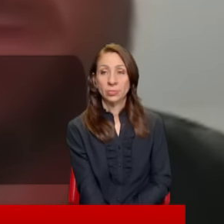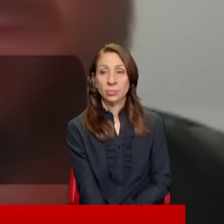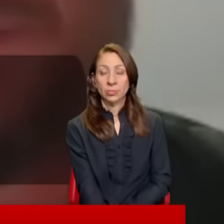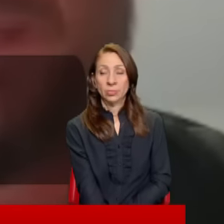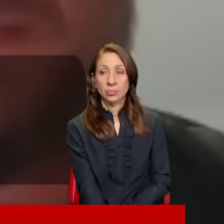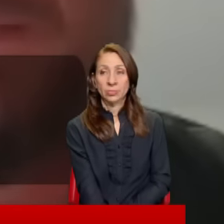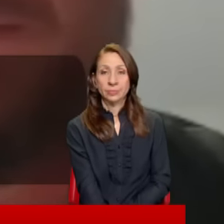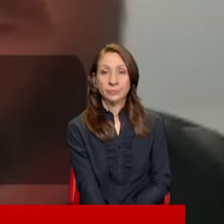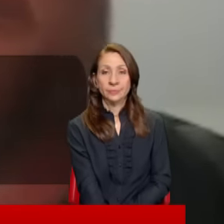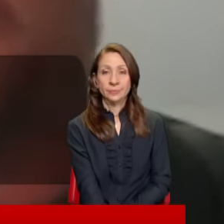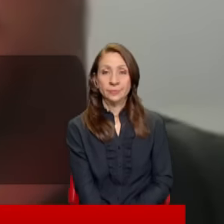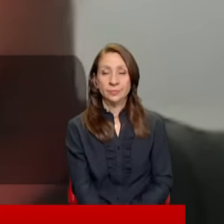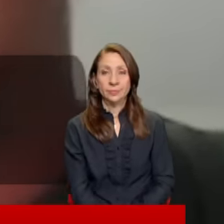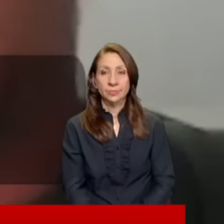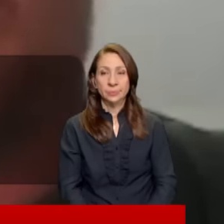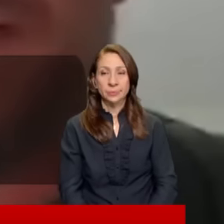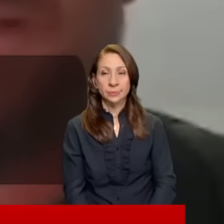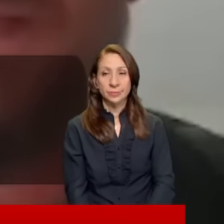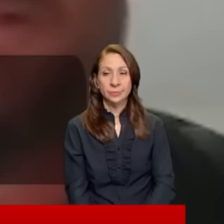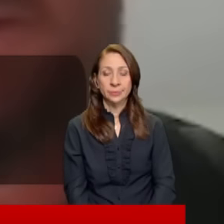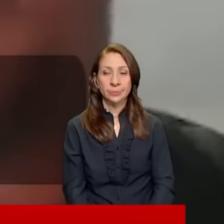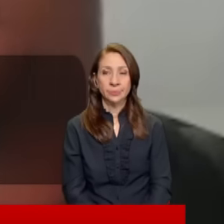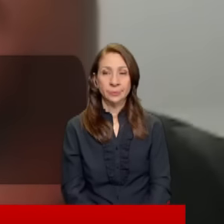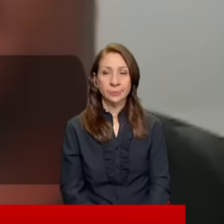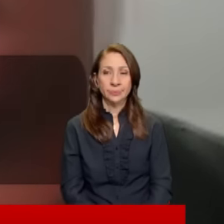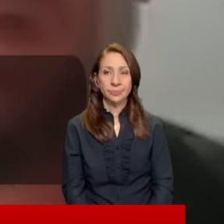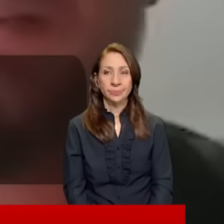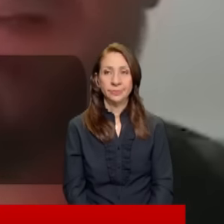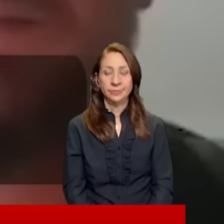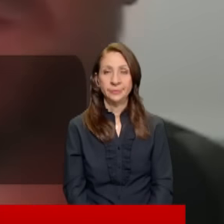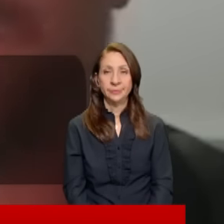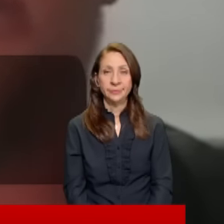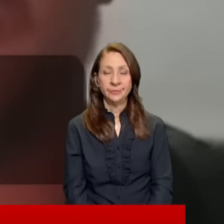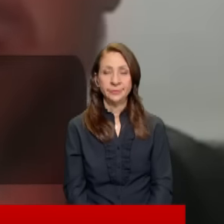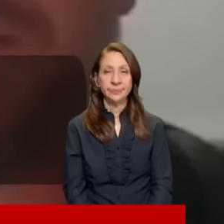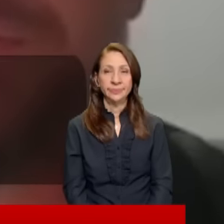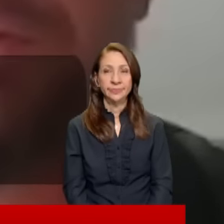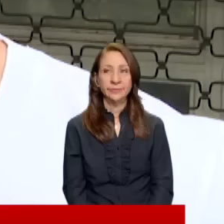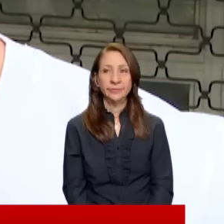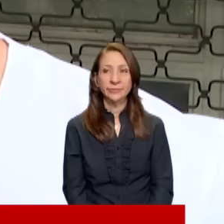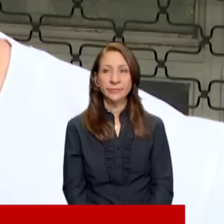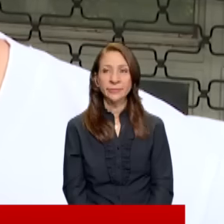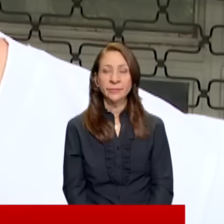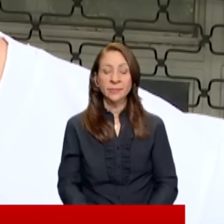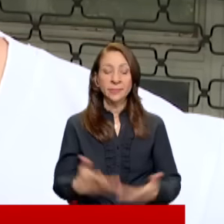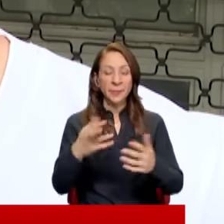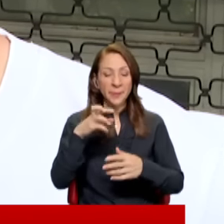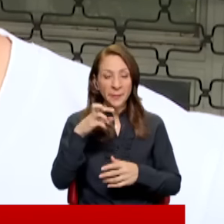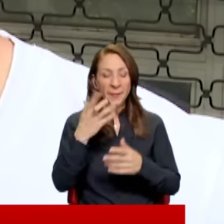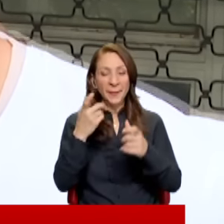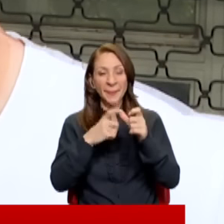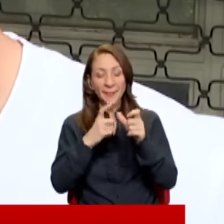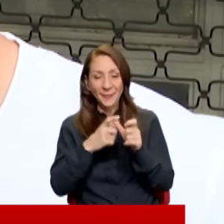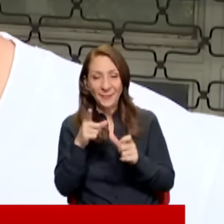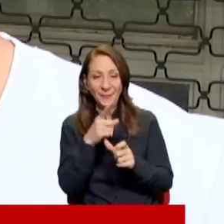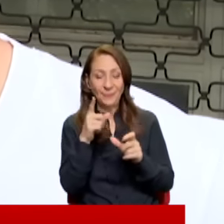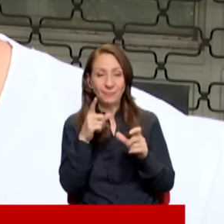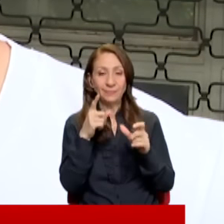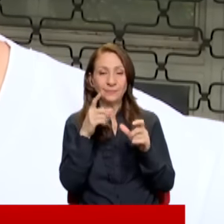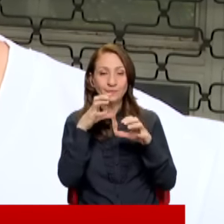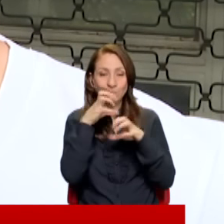vefat etmiş olması bu kanaatimiz altüst et Zerin soruşturması gerektiğini düşünüyorum Ne pelinler ne selinler Belki de